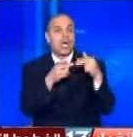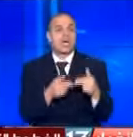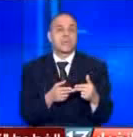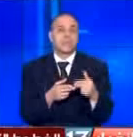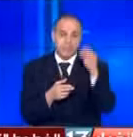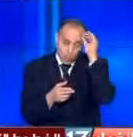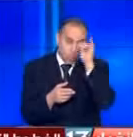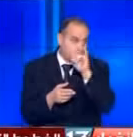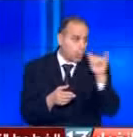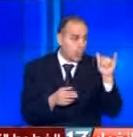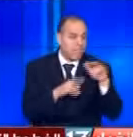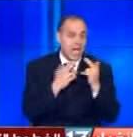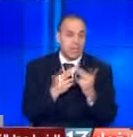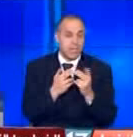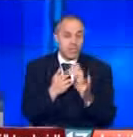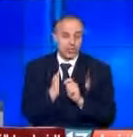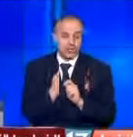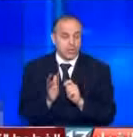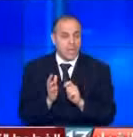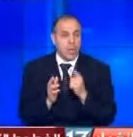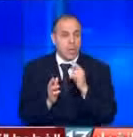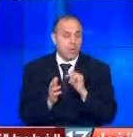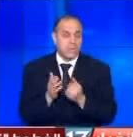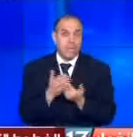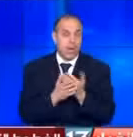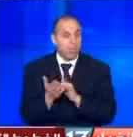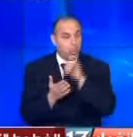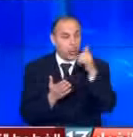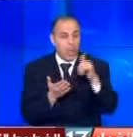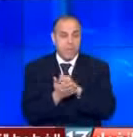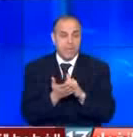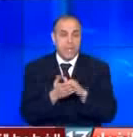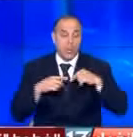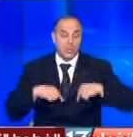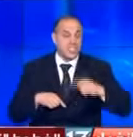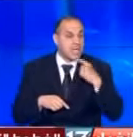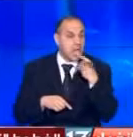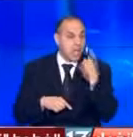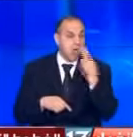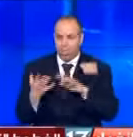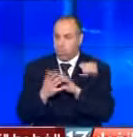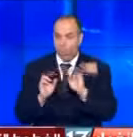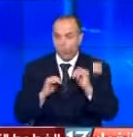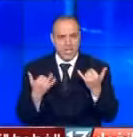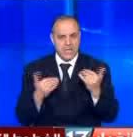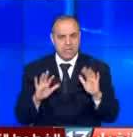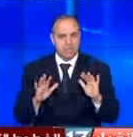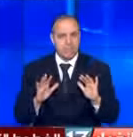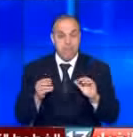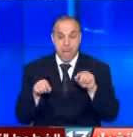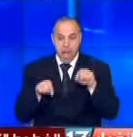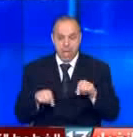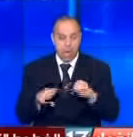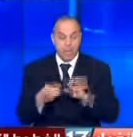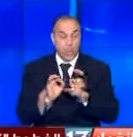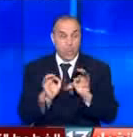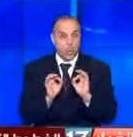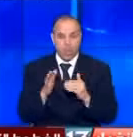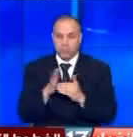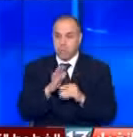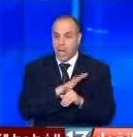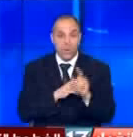الخطيرة الماسة بمصلحة الشركة والمشوهة لصورة تونس. الوزير أعلن تكوين خلية